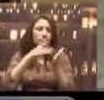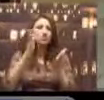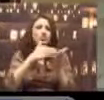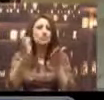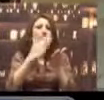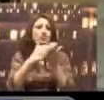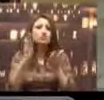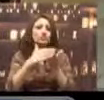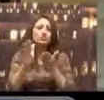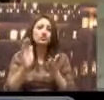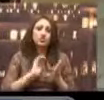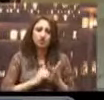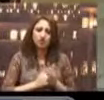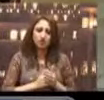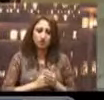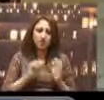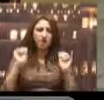يعني اللي تشال في